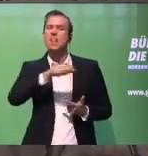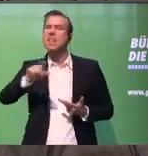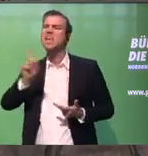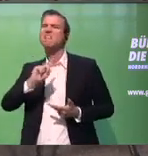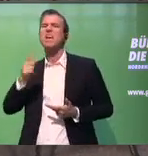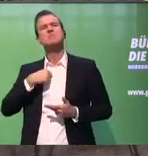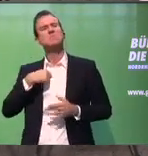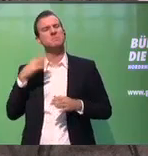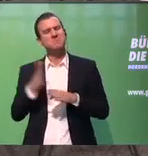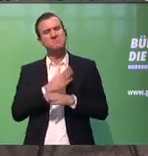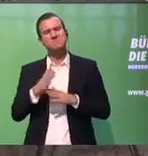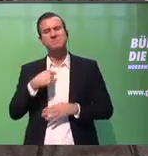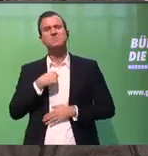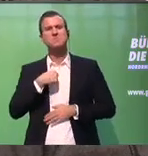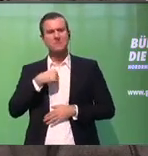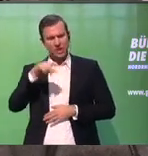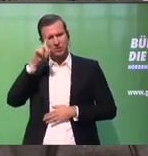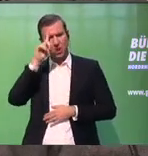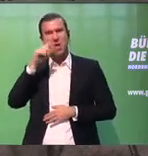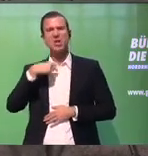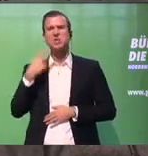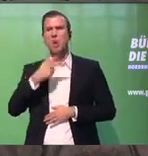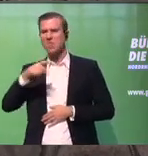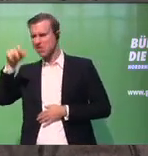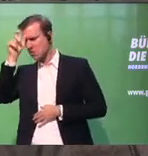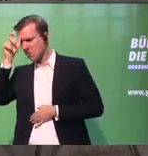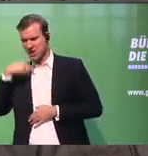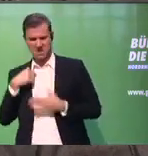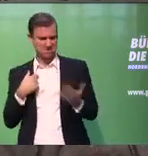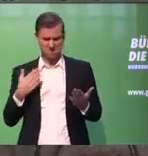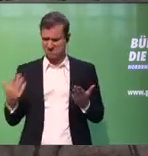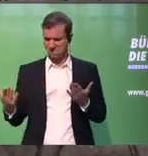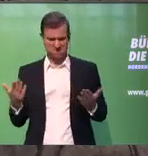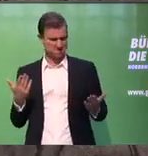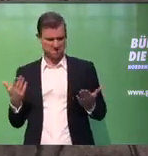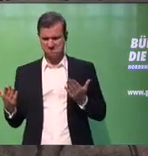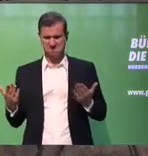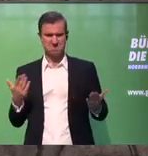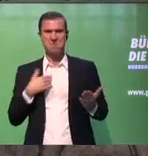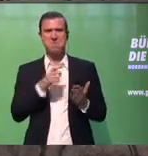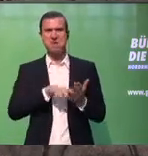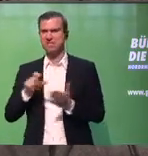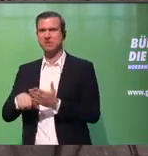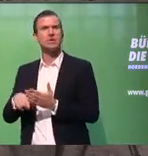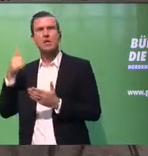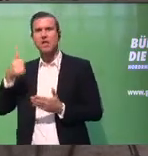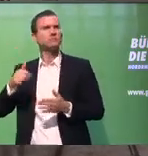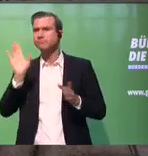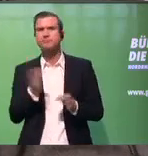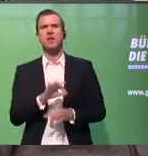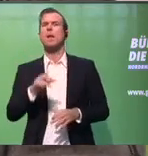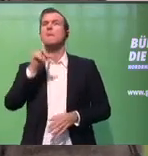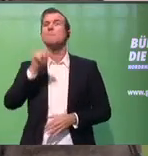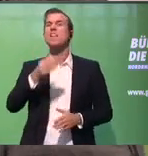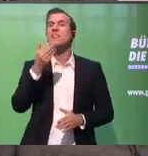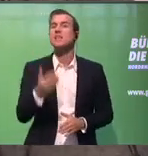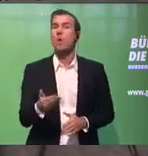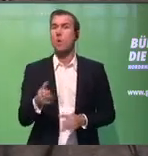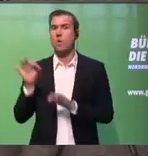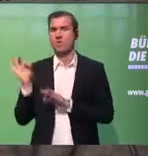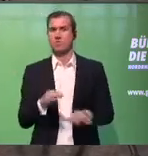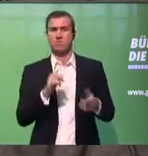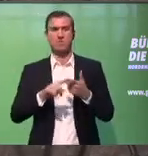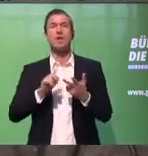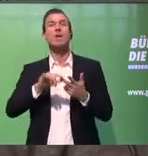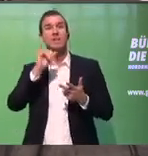müssen, Deutscher zu sein oder Türke zu sein, werden diese schwierigen Entscheidungen abgenommen. Mindestlohn. Ein Einstieg.